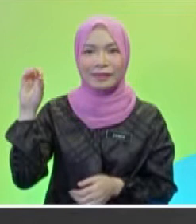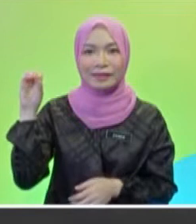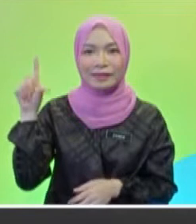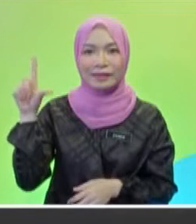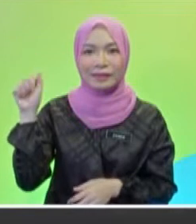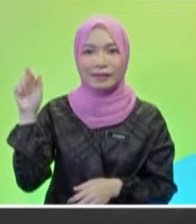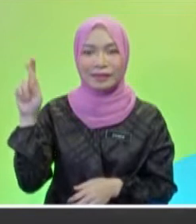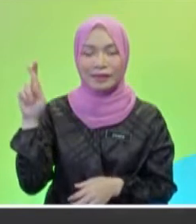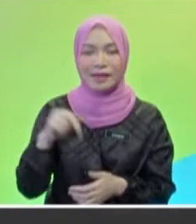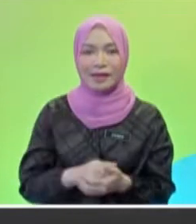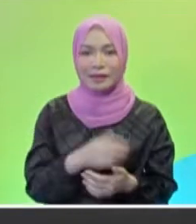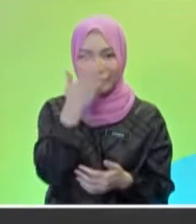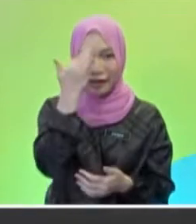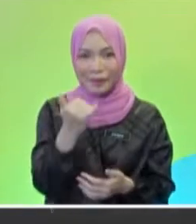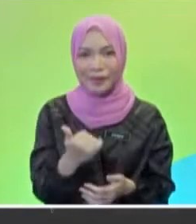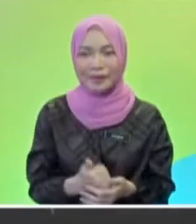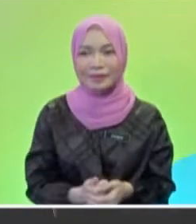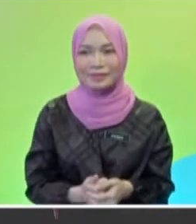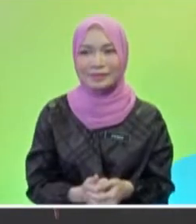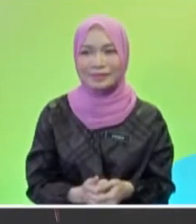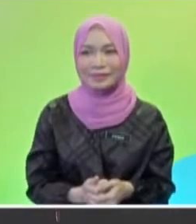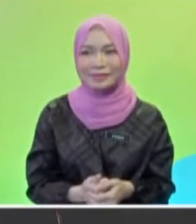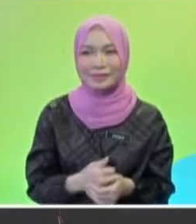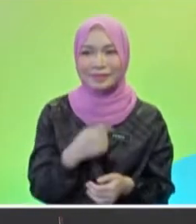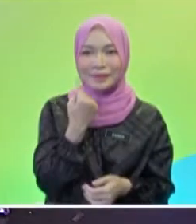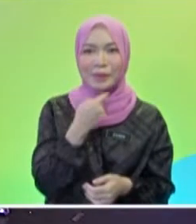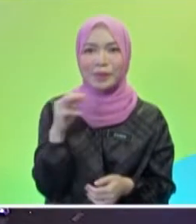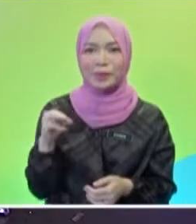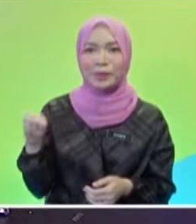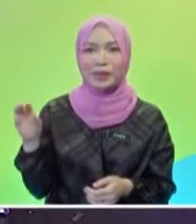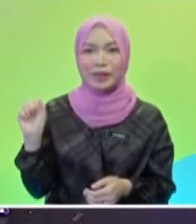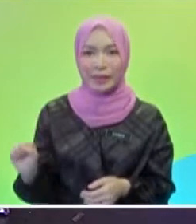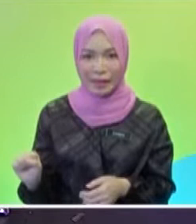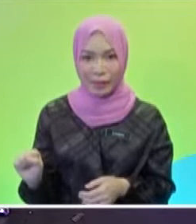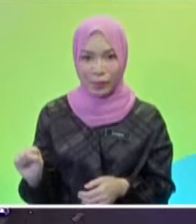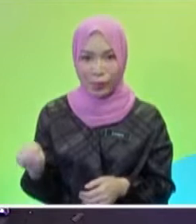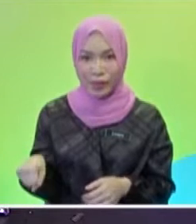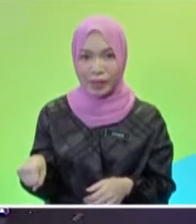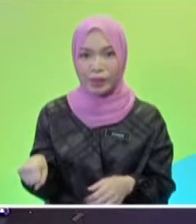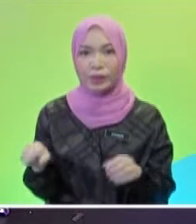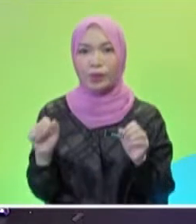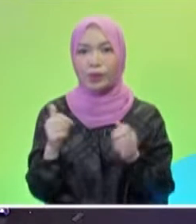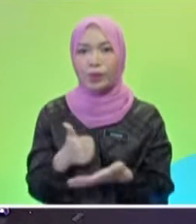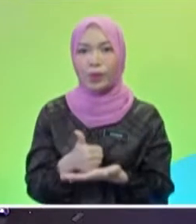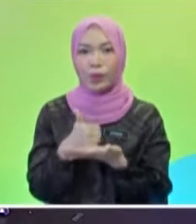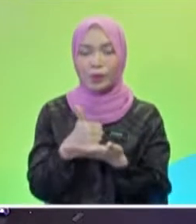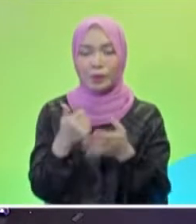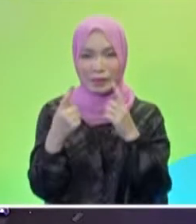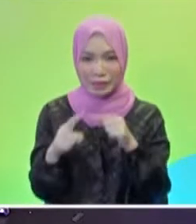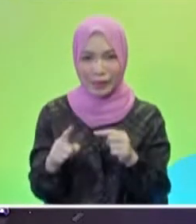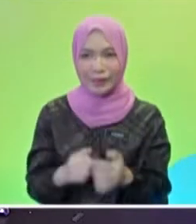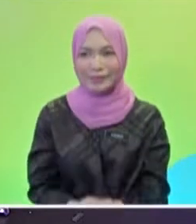tak boleh boleh Ah dilihat Ali jinnah boleh wedding oleh Dina pulangnya banyak oke